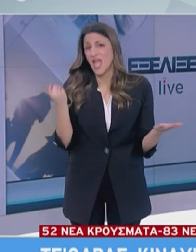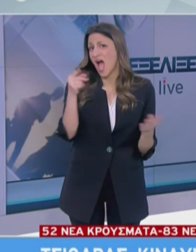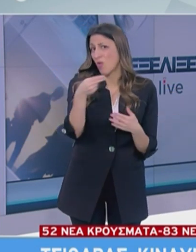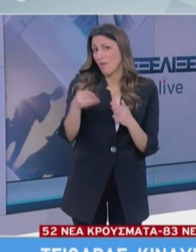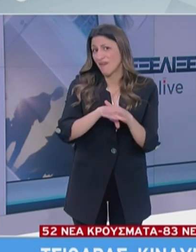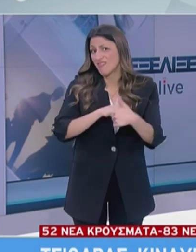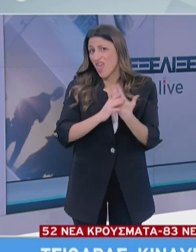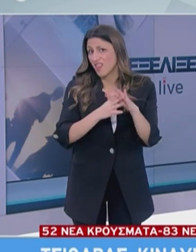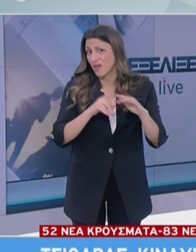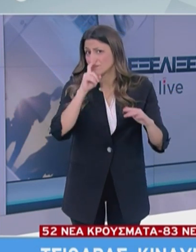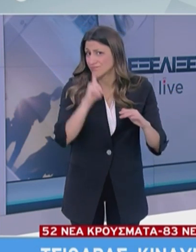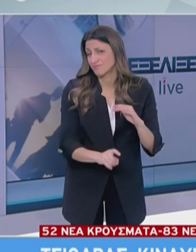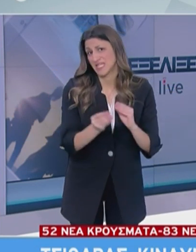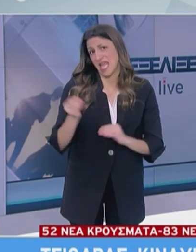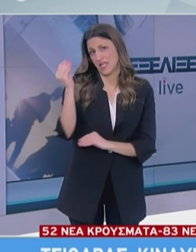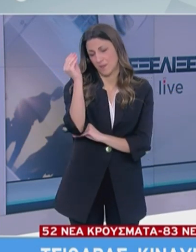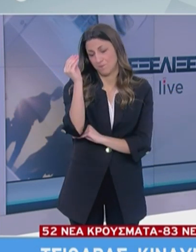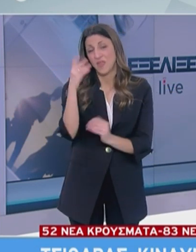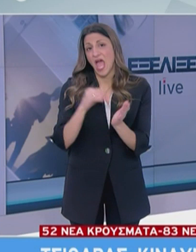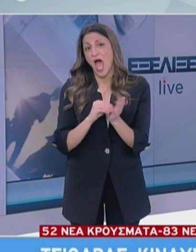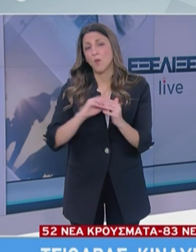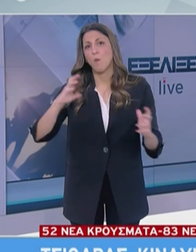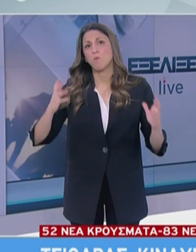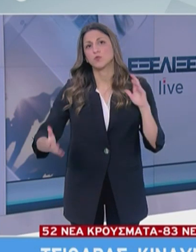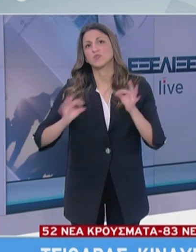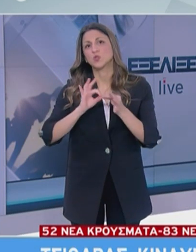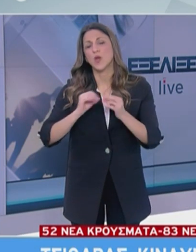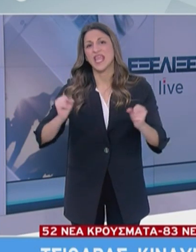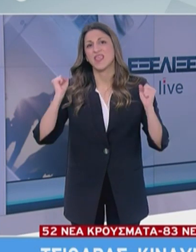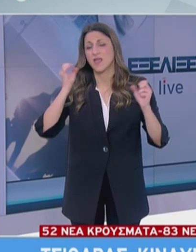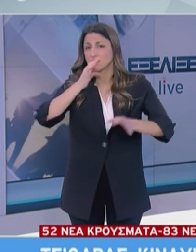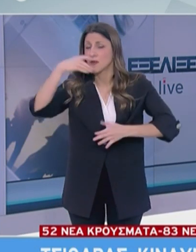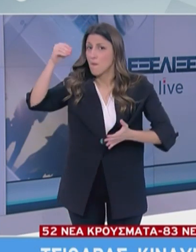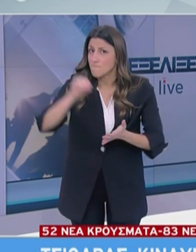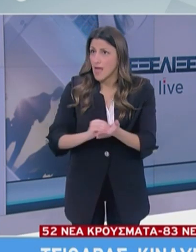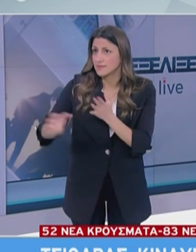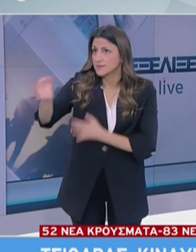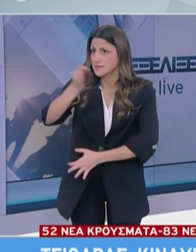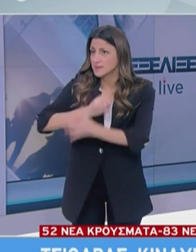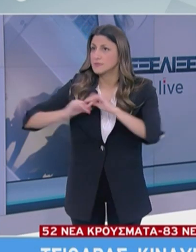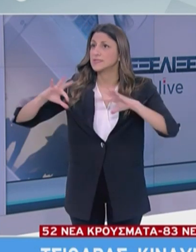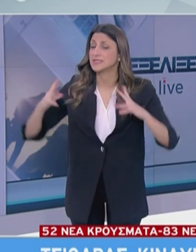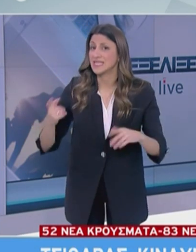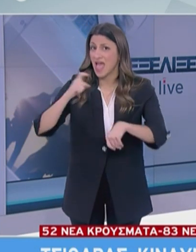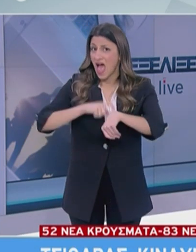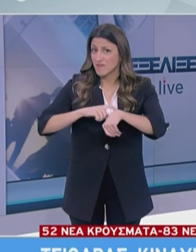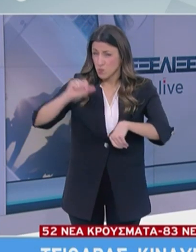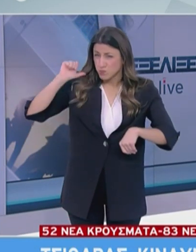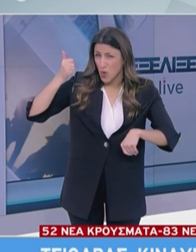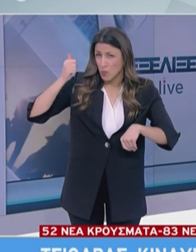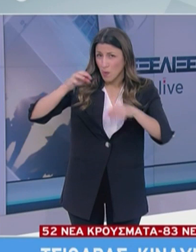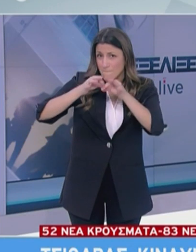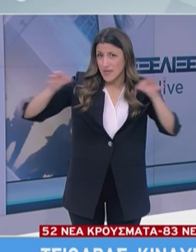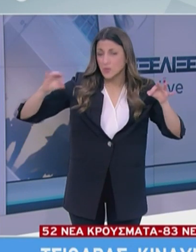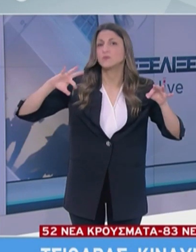χεριών. Επίσης, ο Παγκόσμιος Οργανισμός επανατοποθετήθηκε πως τα πιο σημαντικά μέτρα αυτή τη στιγμή για όλα